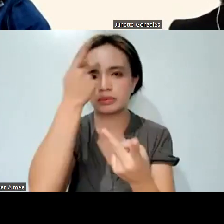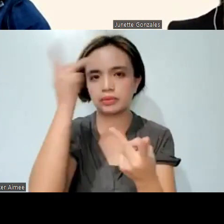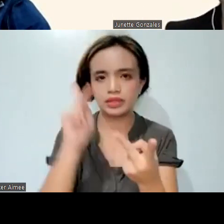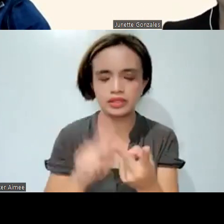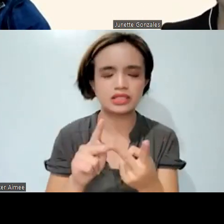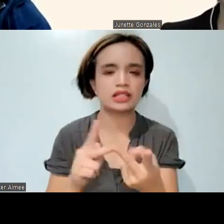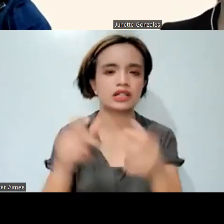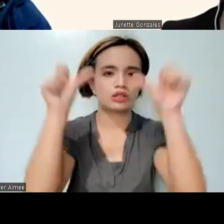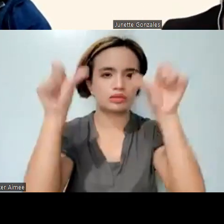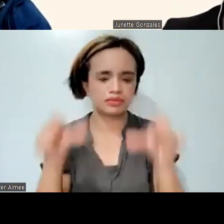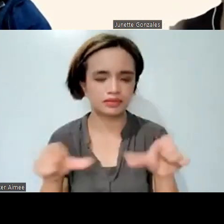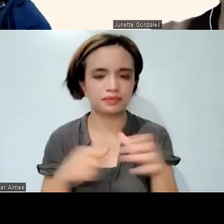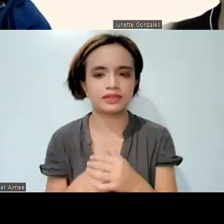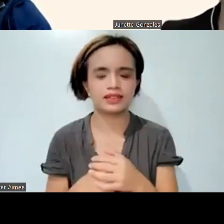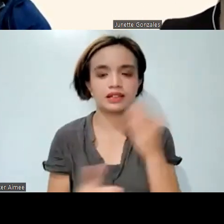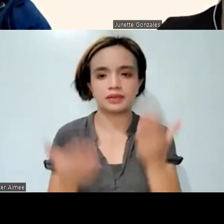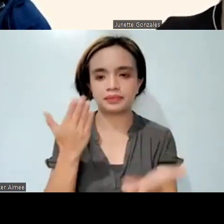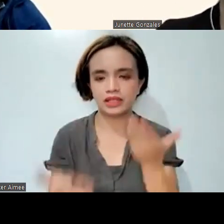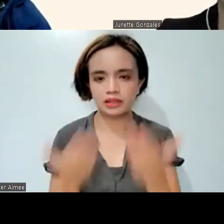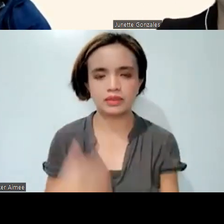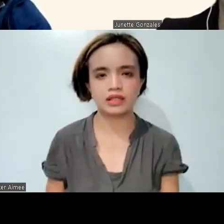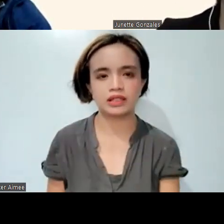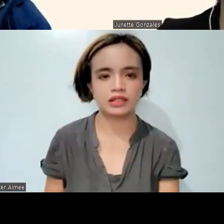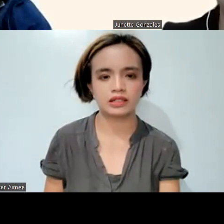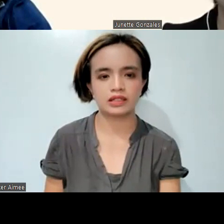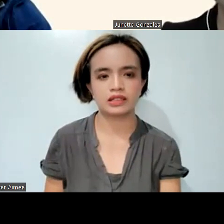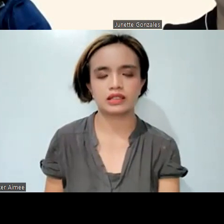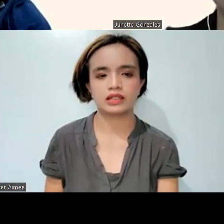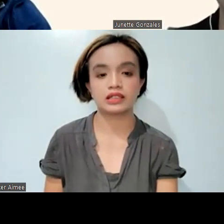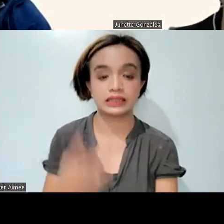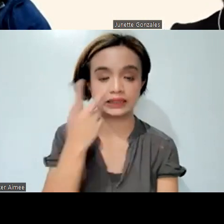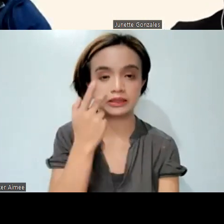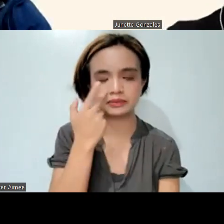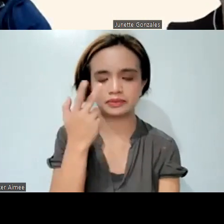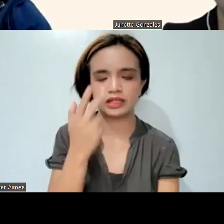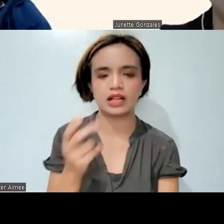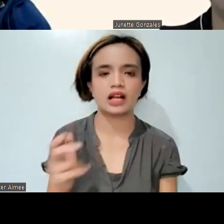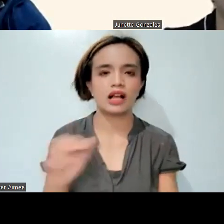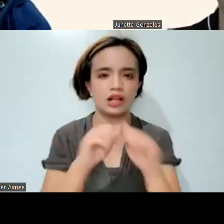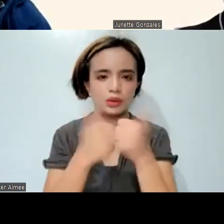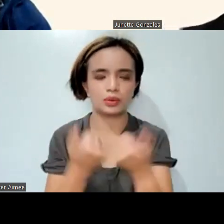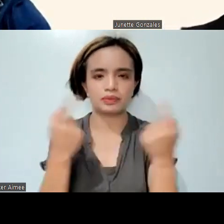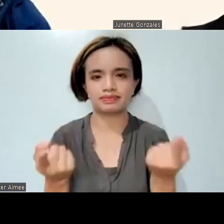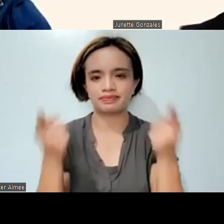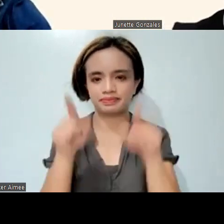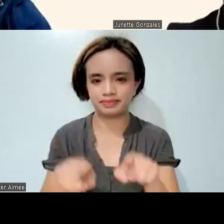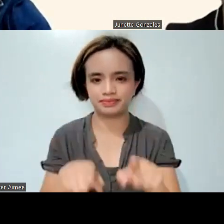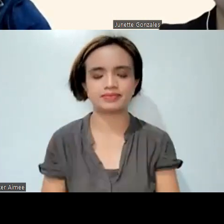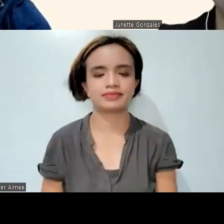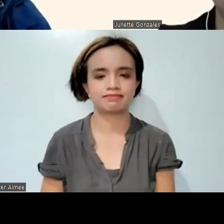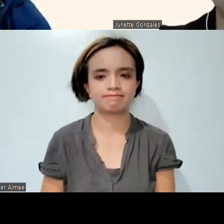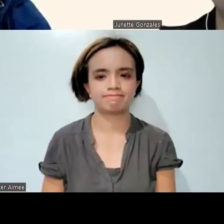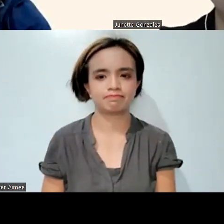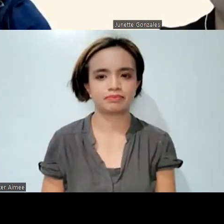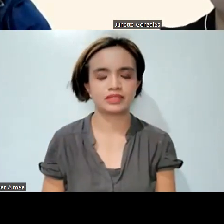ng post. So baka doon medyo tingnan natin kung paano ito mangyayari.